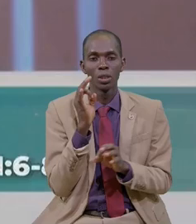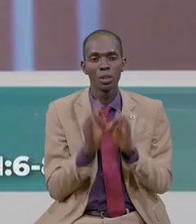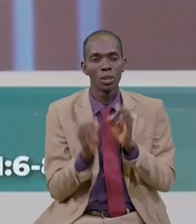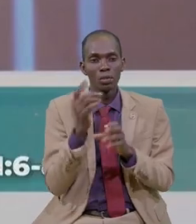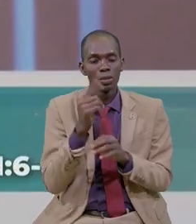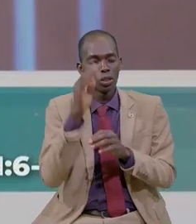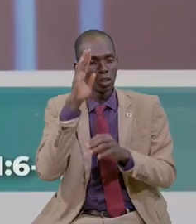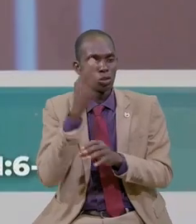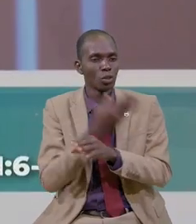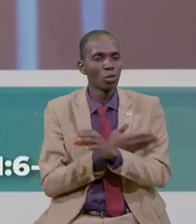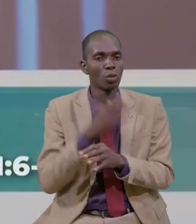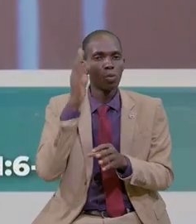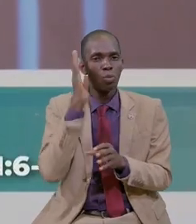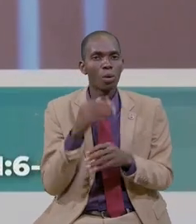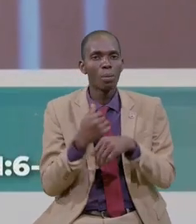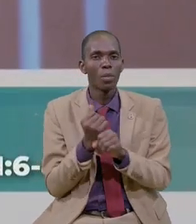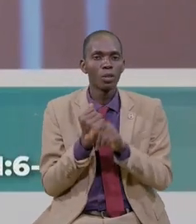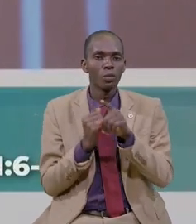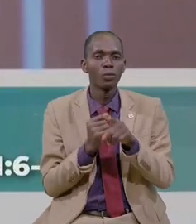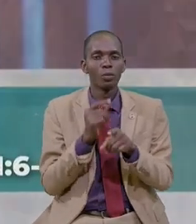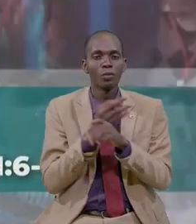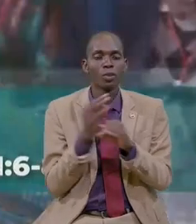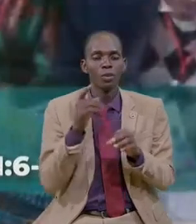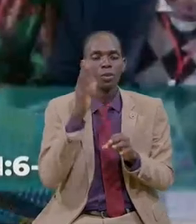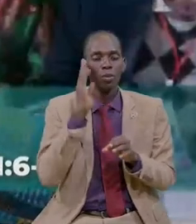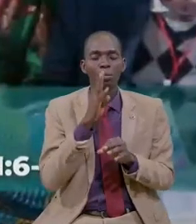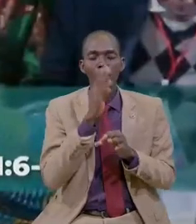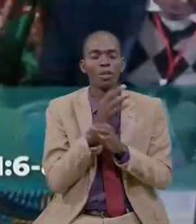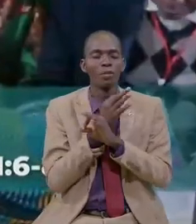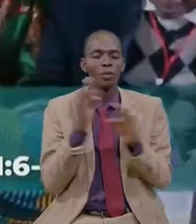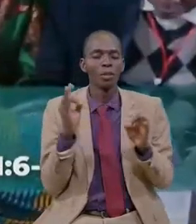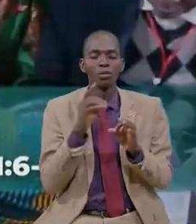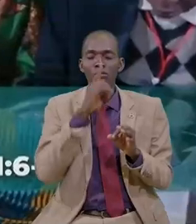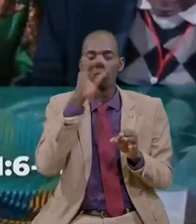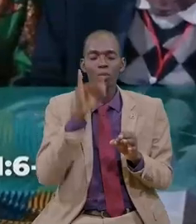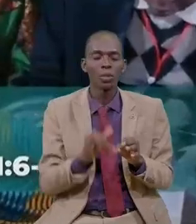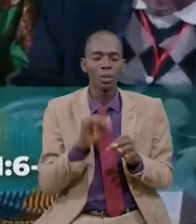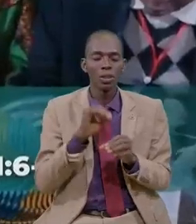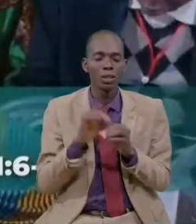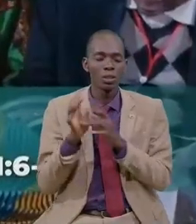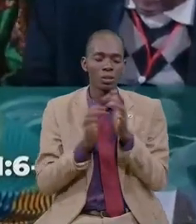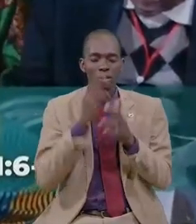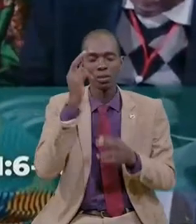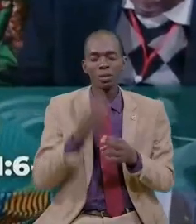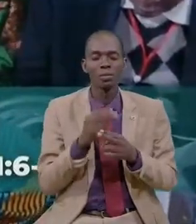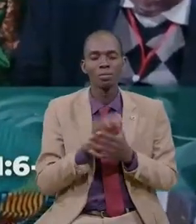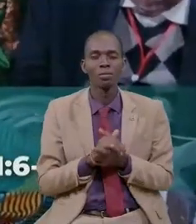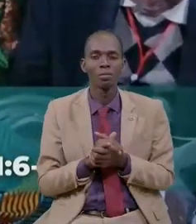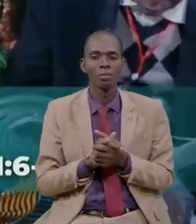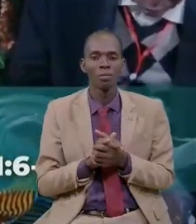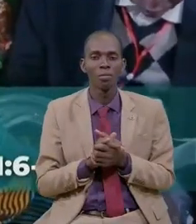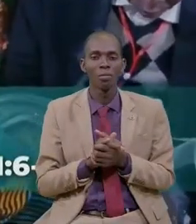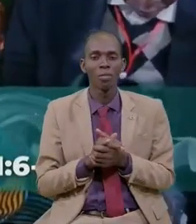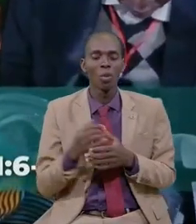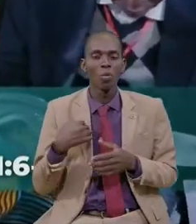Fils vous a franchi, vous serez réellement libre. Vous serez réellement libre.